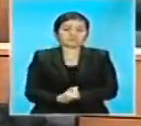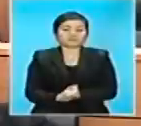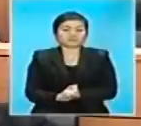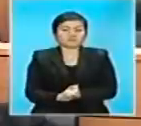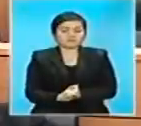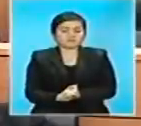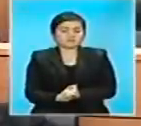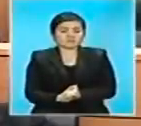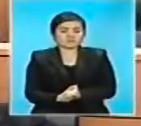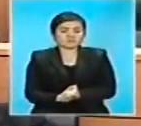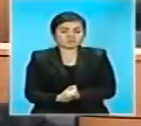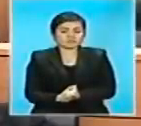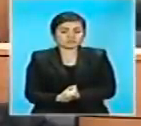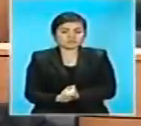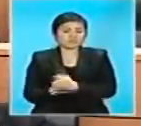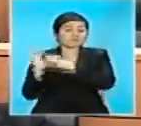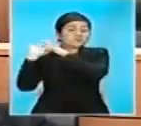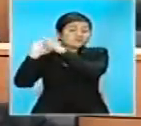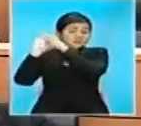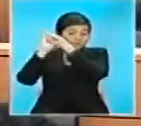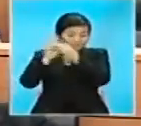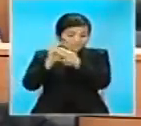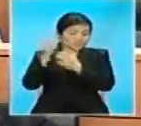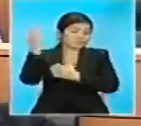ครับมาจาก